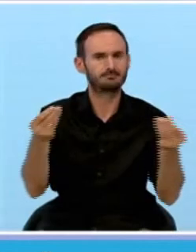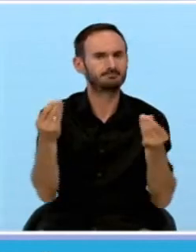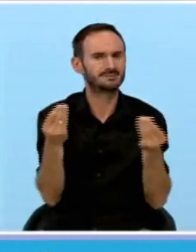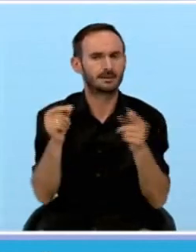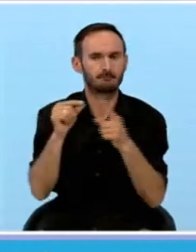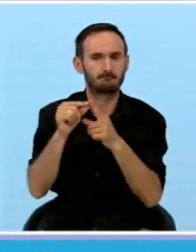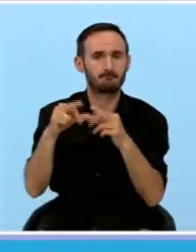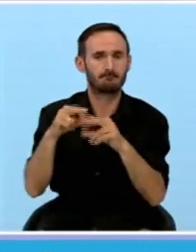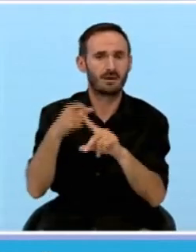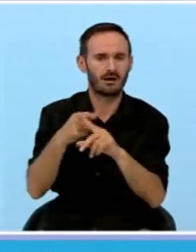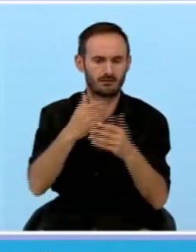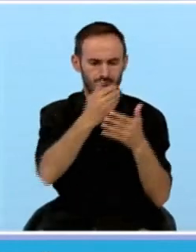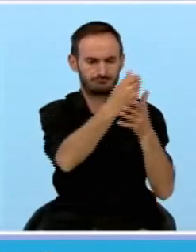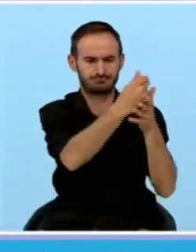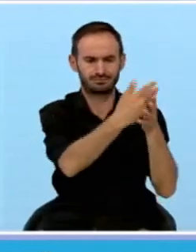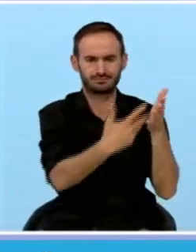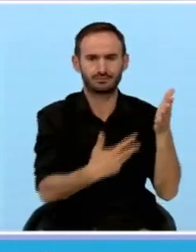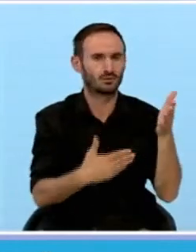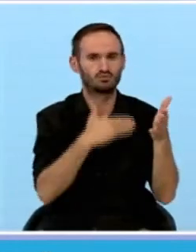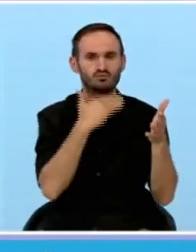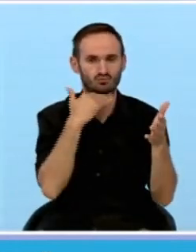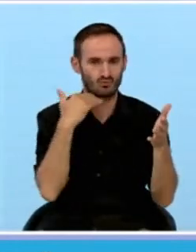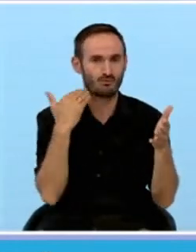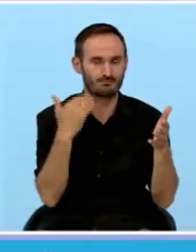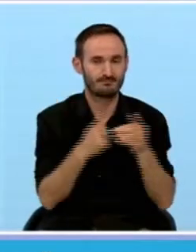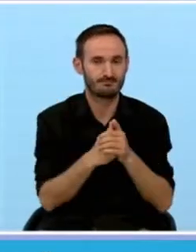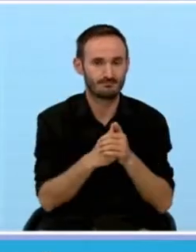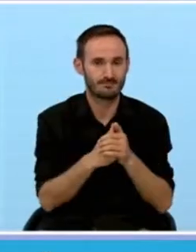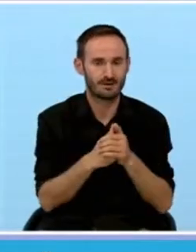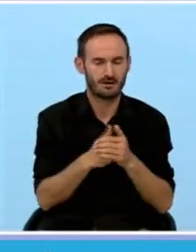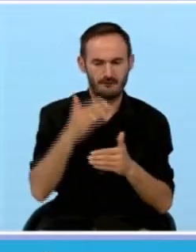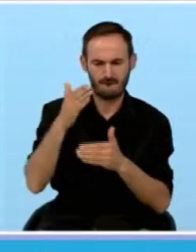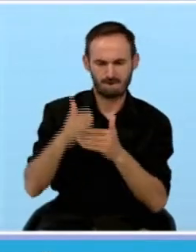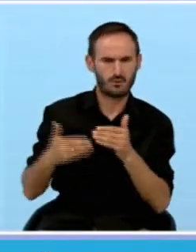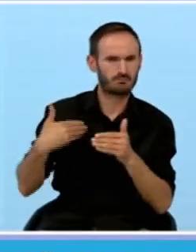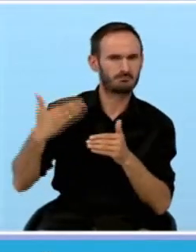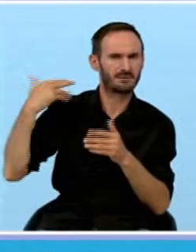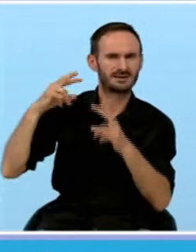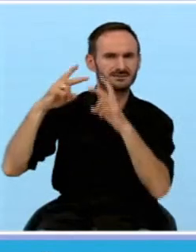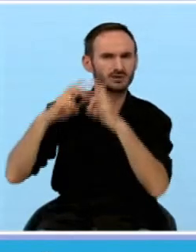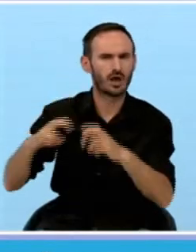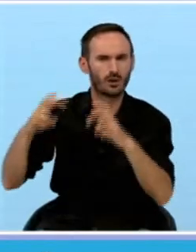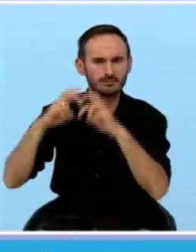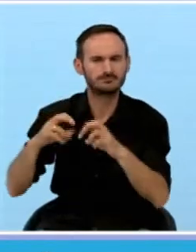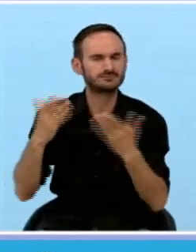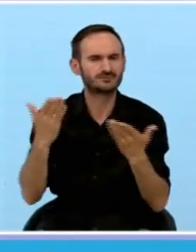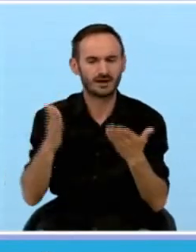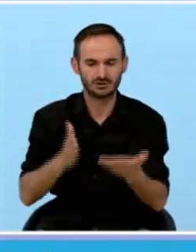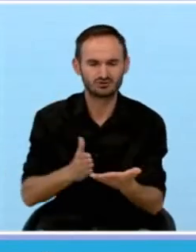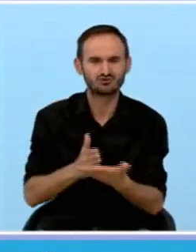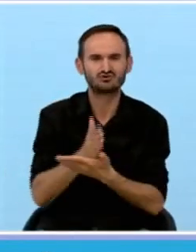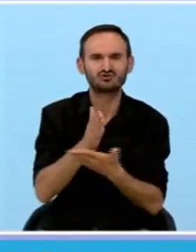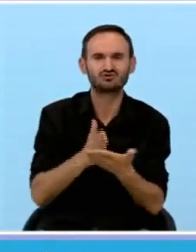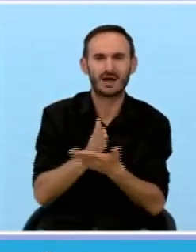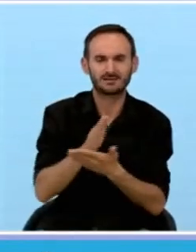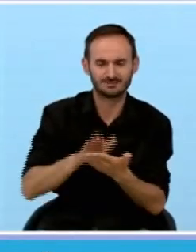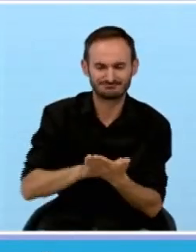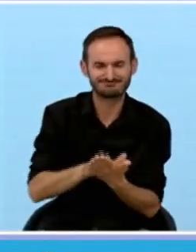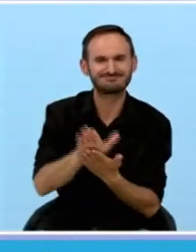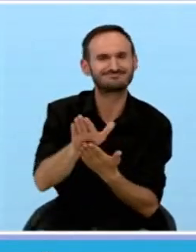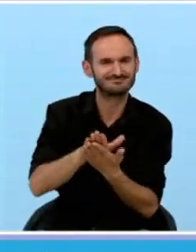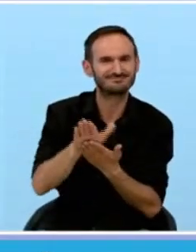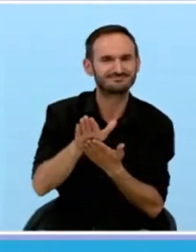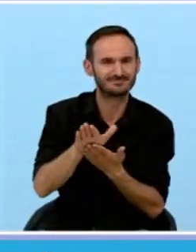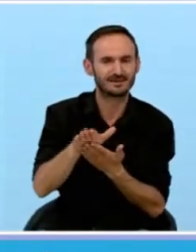kufizume është shumë e madhe. Në kohëve të fundit kemi bërë një hulumtim për çasjen trotuar, jo vetëm për personat me aftësi të kufizume, por në përgjithësi